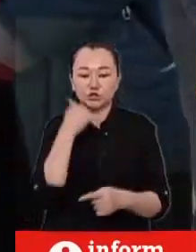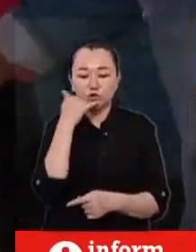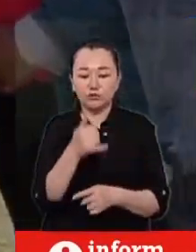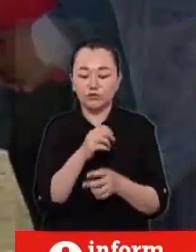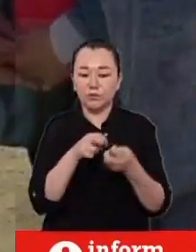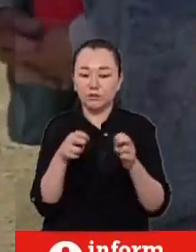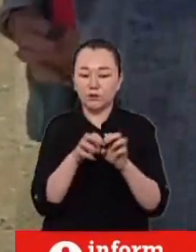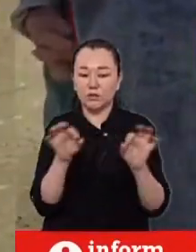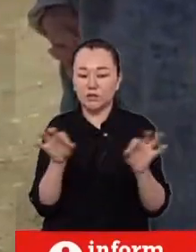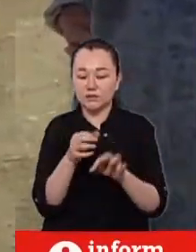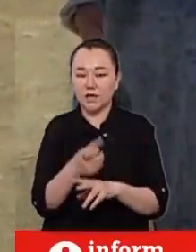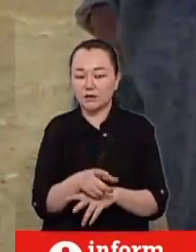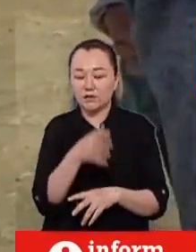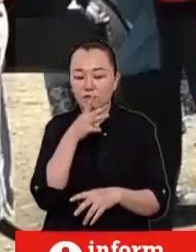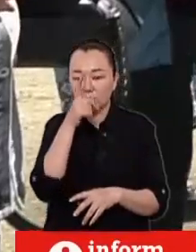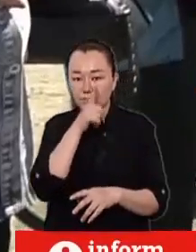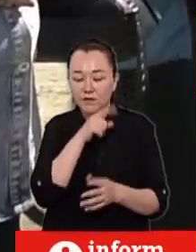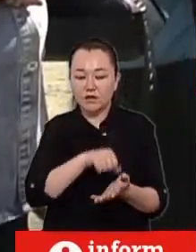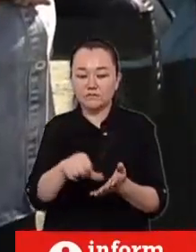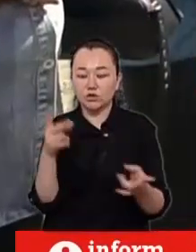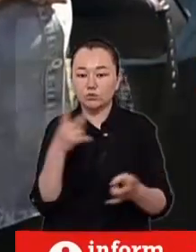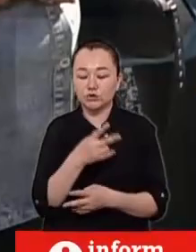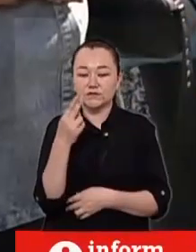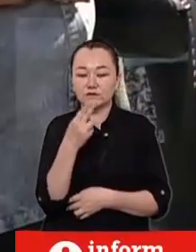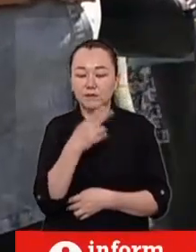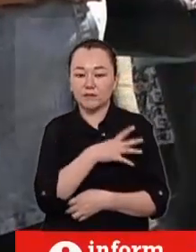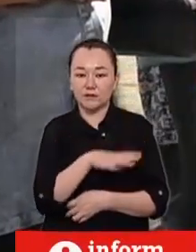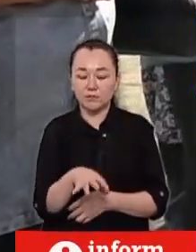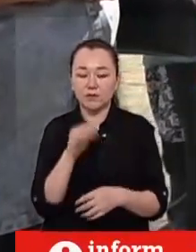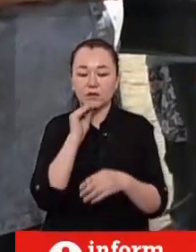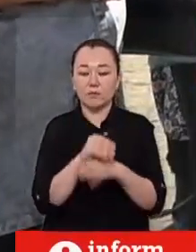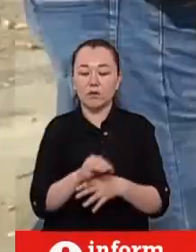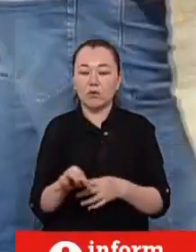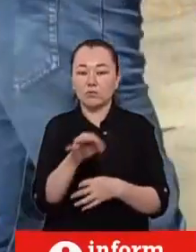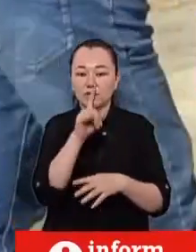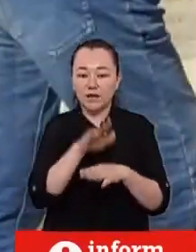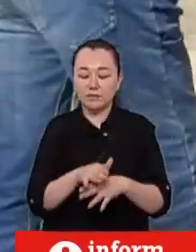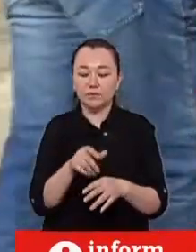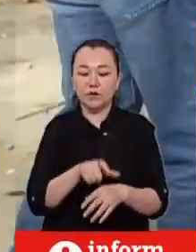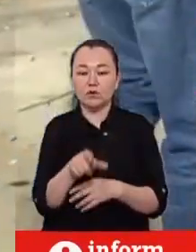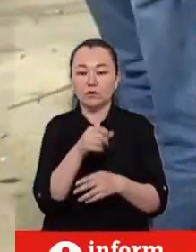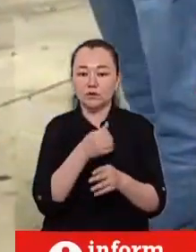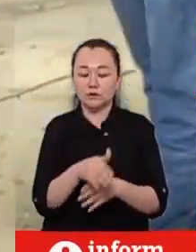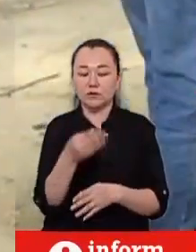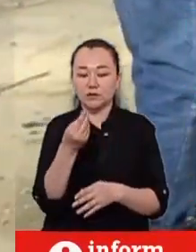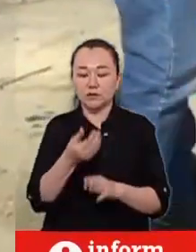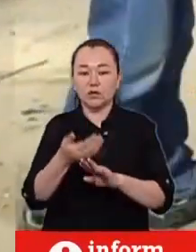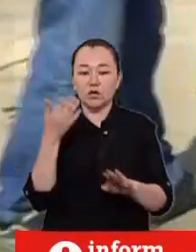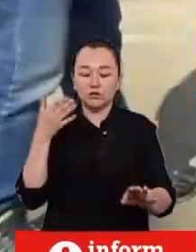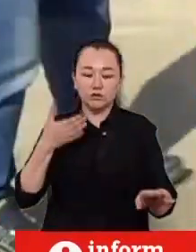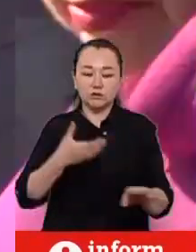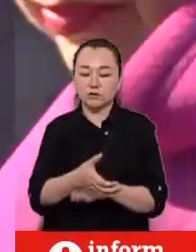мән-жайды түсіндірді. Айтуынша, былтыр елімізде асфальт жасауға қажет бетон болмаған. Оның үстіне облыстық әкімдік жол жөндеуге бөлген төлемді алдын ала бермеген